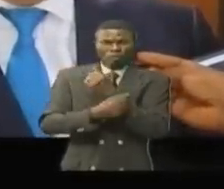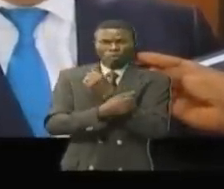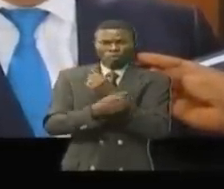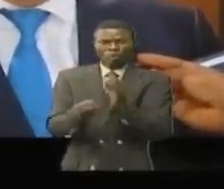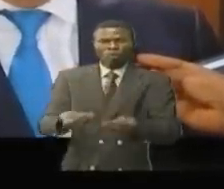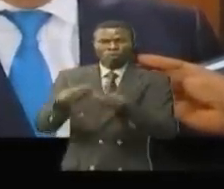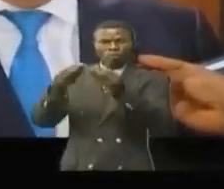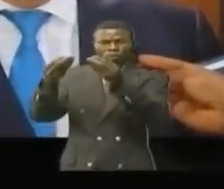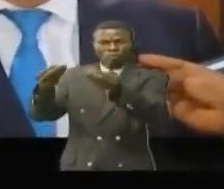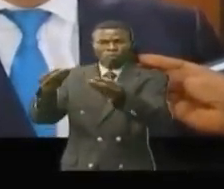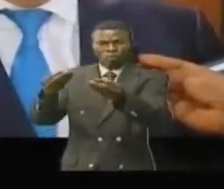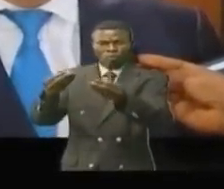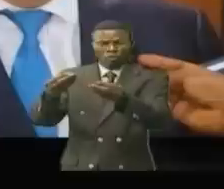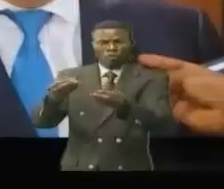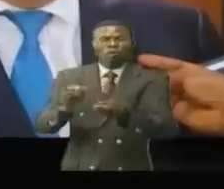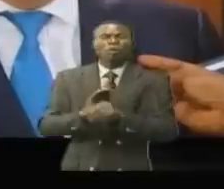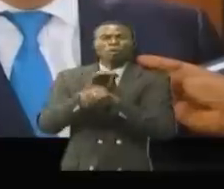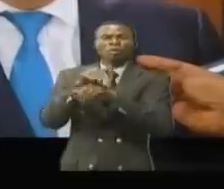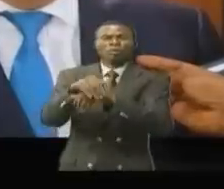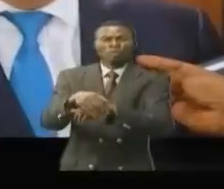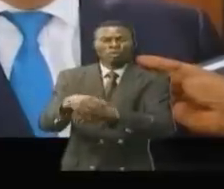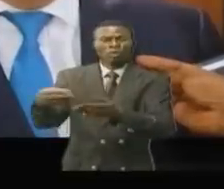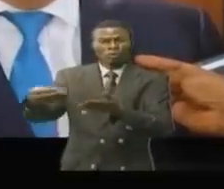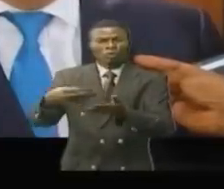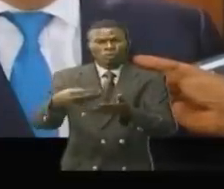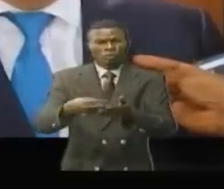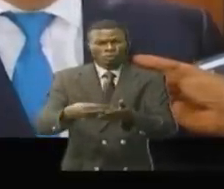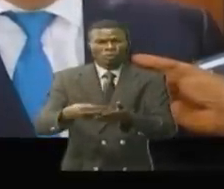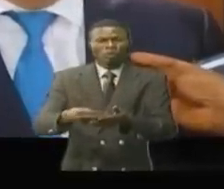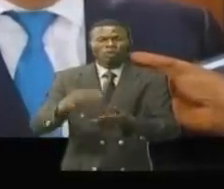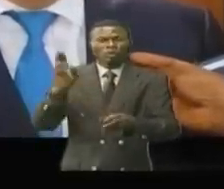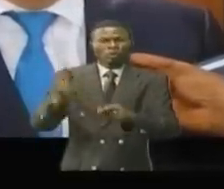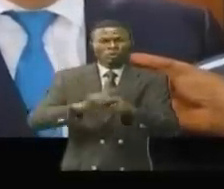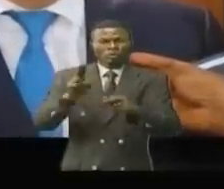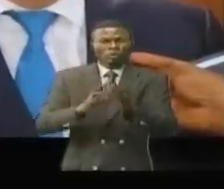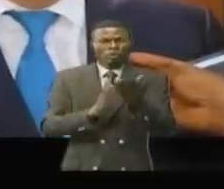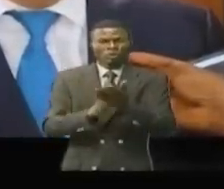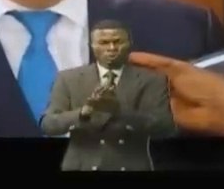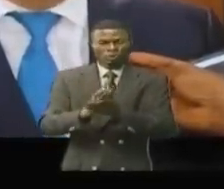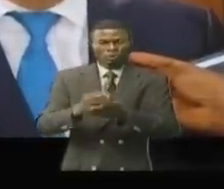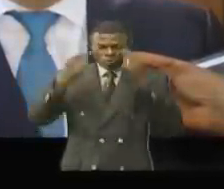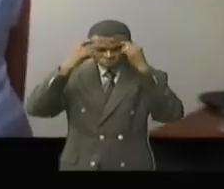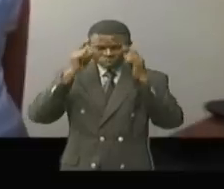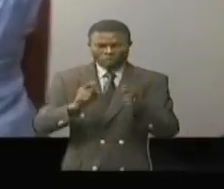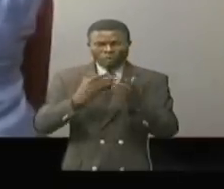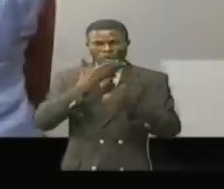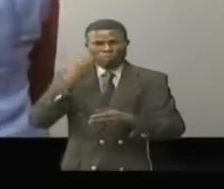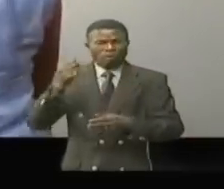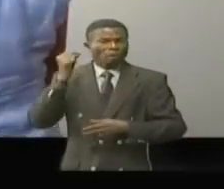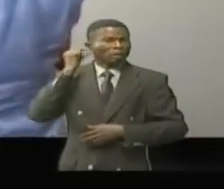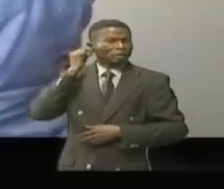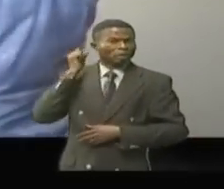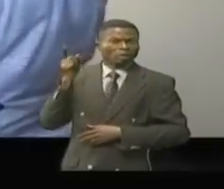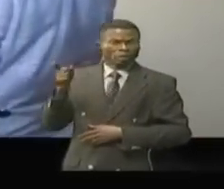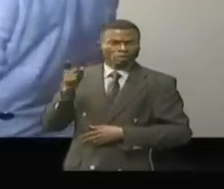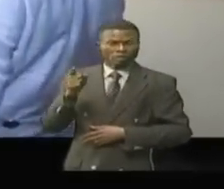notre modeste contribution à une meilleure mise en œuvre de l'accord cadre d'Addis Abeba. Ce mardi 11 octobre 2022,